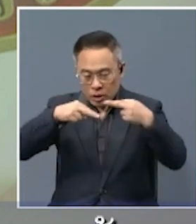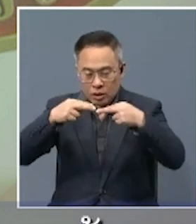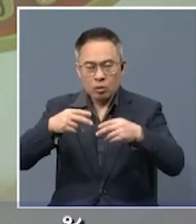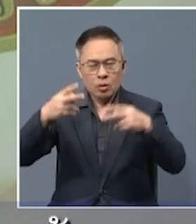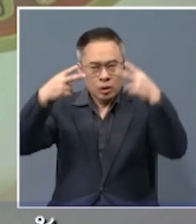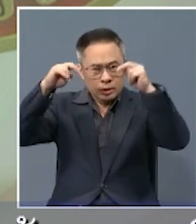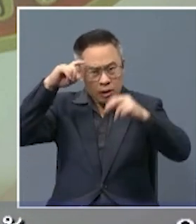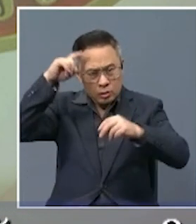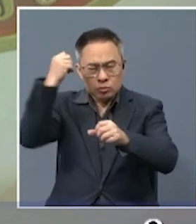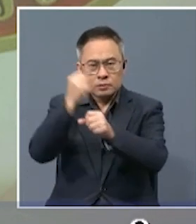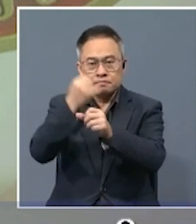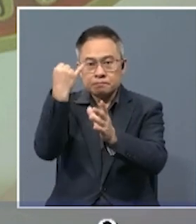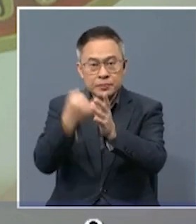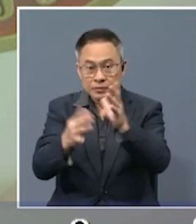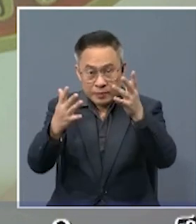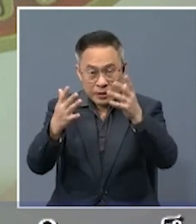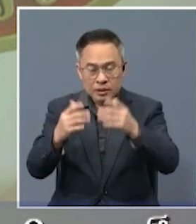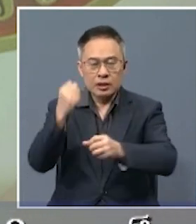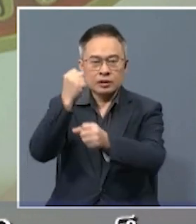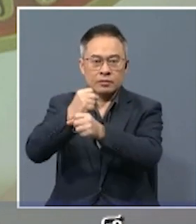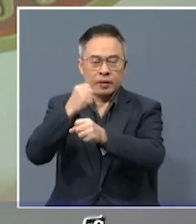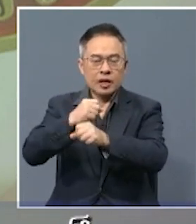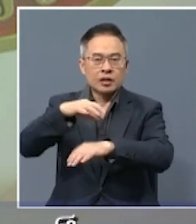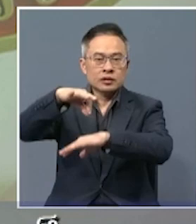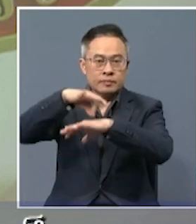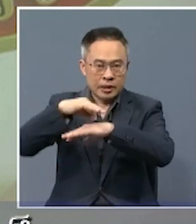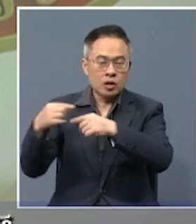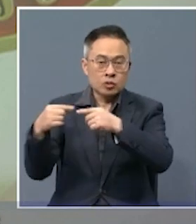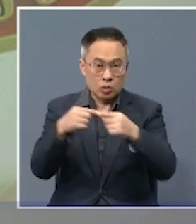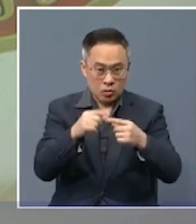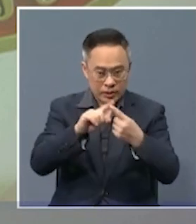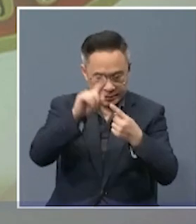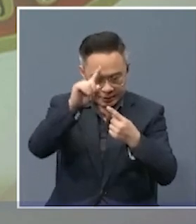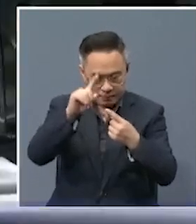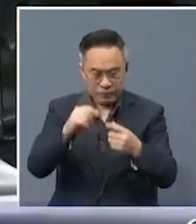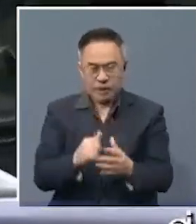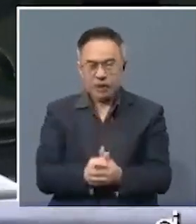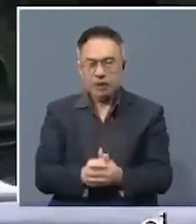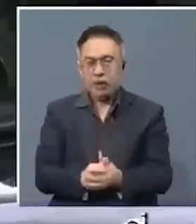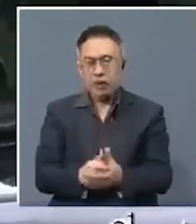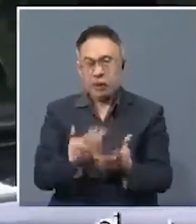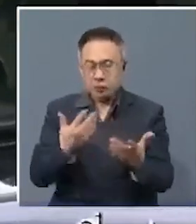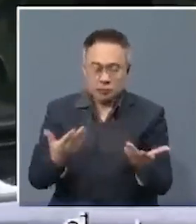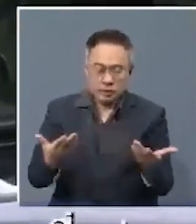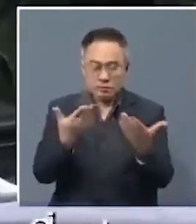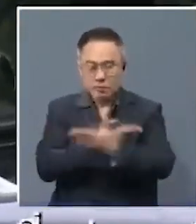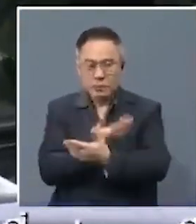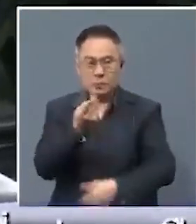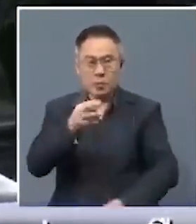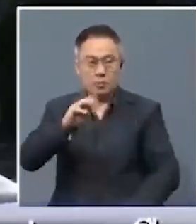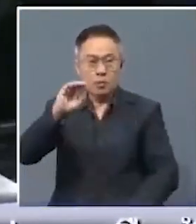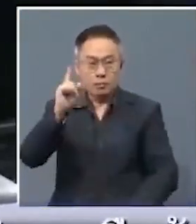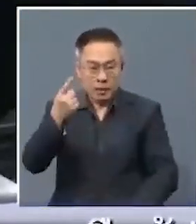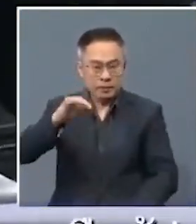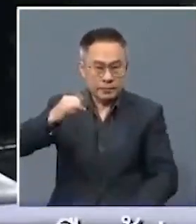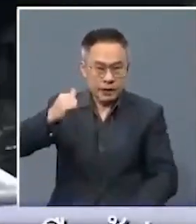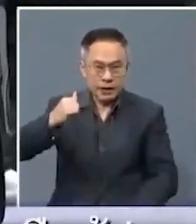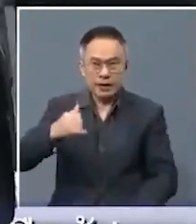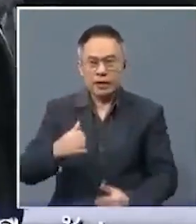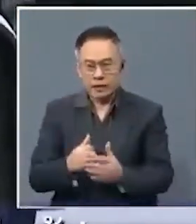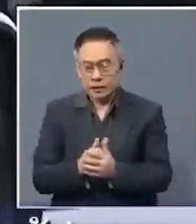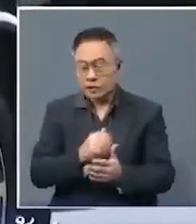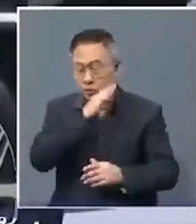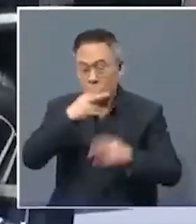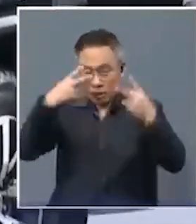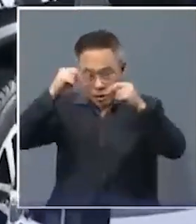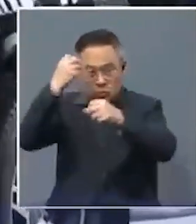นายกรัฐมนตรีต่อไปแต่ยังมีประเด็นติดตามเรื่องการปรับคณะรัฐมนตรีที่มีรายงานออกมาพรรคใหญ่แล้วแต่จะปรับเล็ก